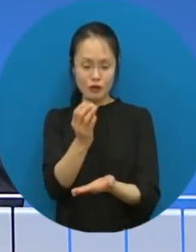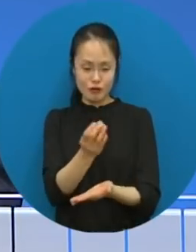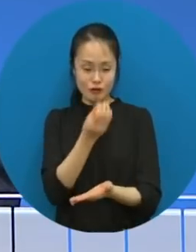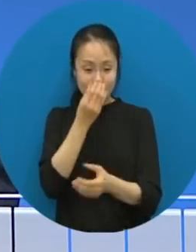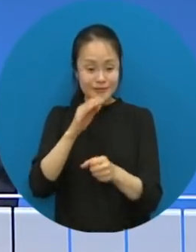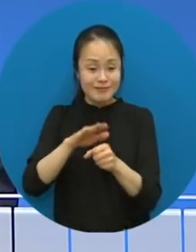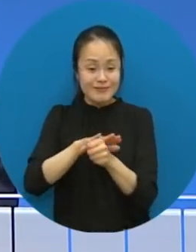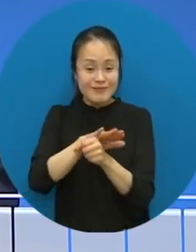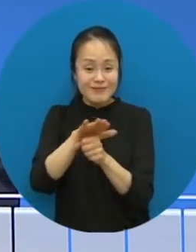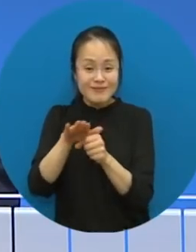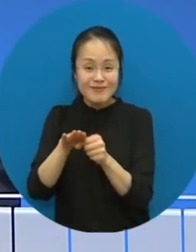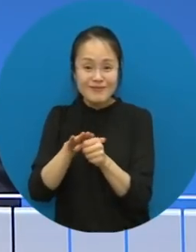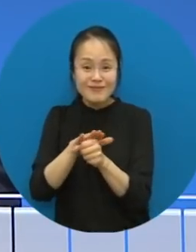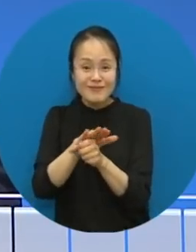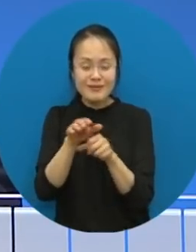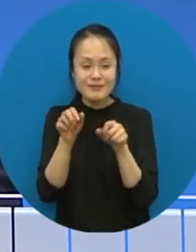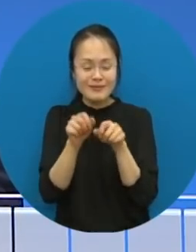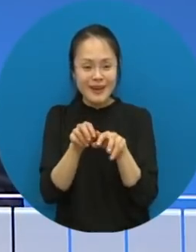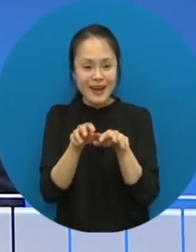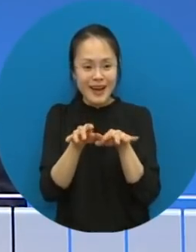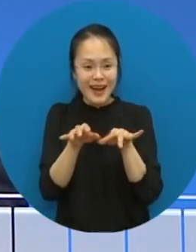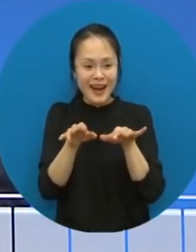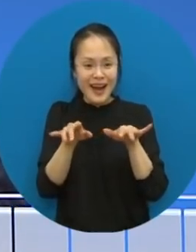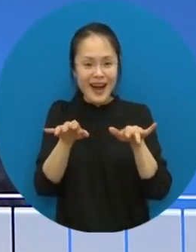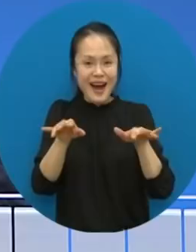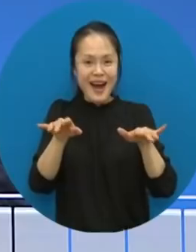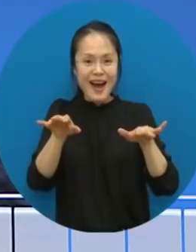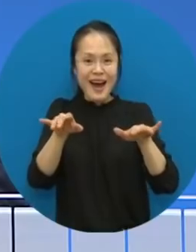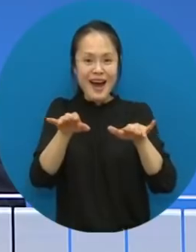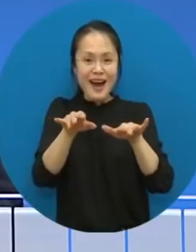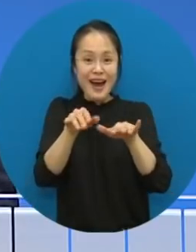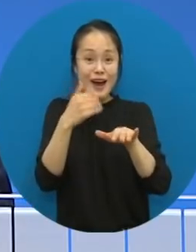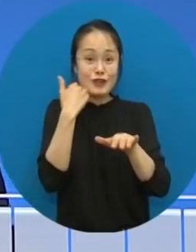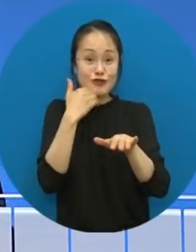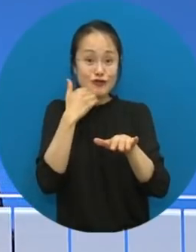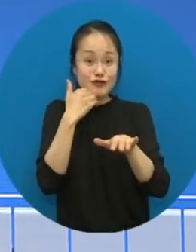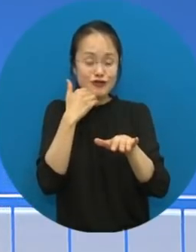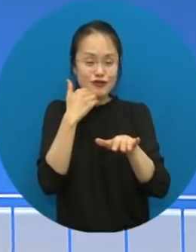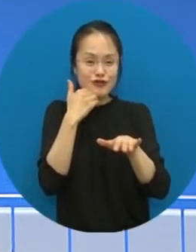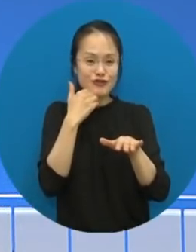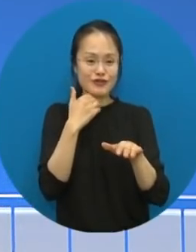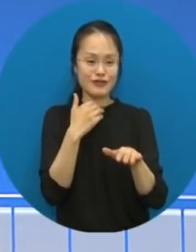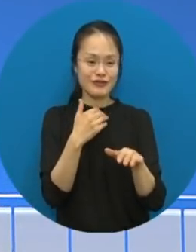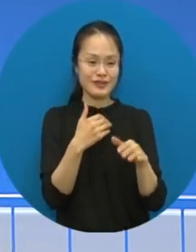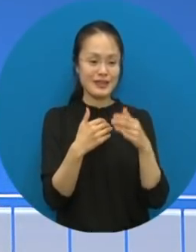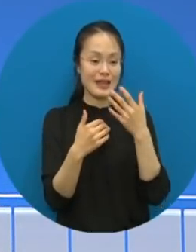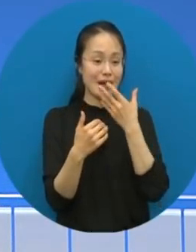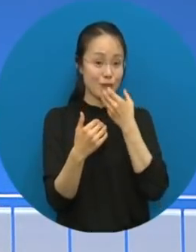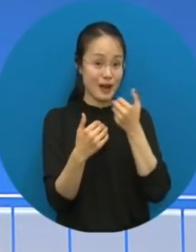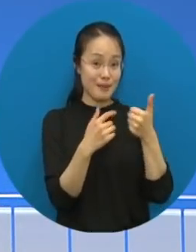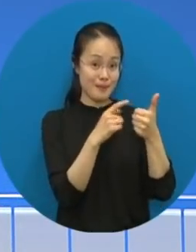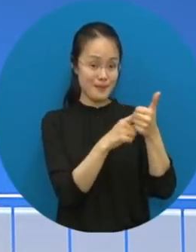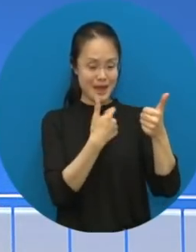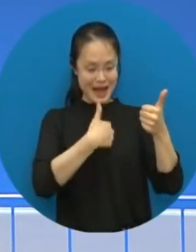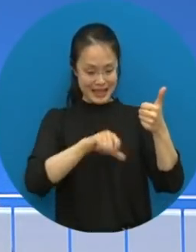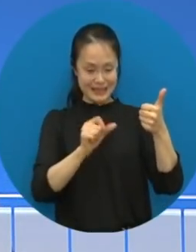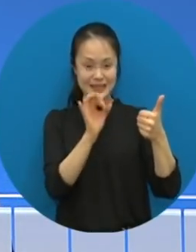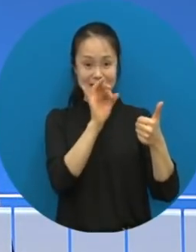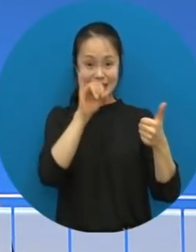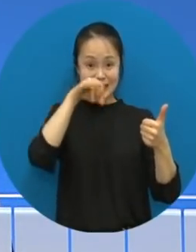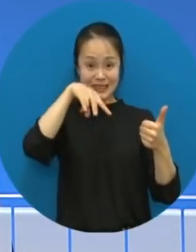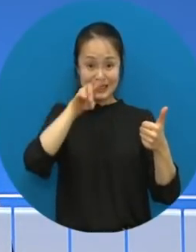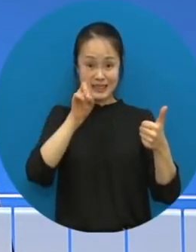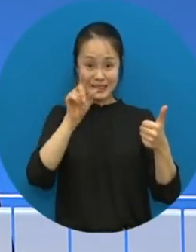전이가 되기 시작합니다. 그 아들 이삭에게. 가만히 보니까 아빠가 힘도 없는데,